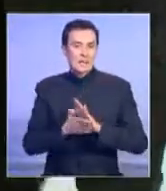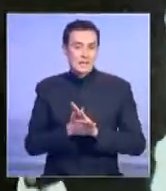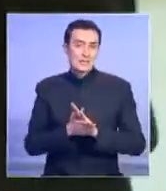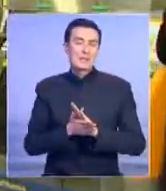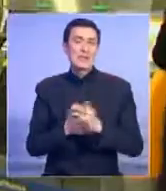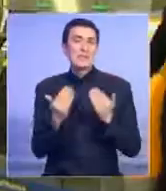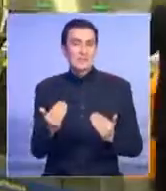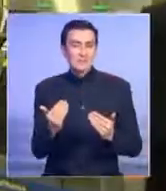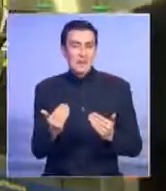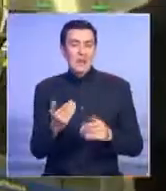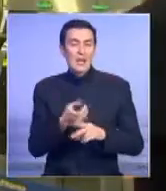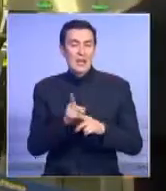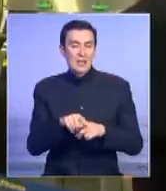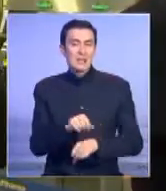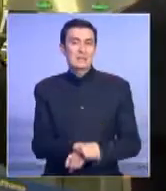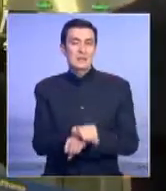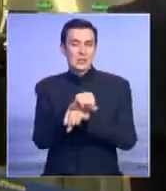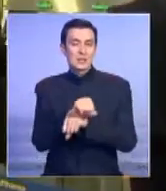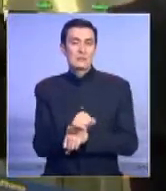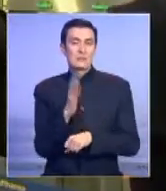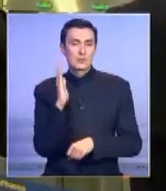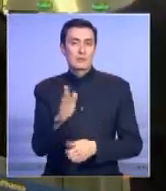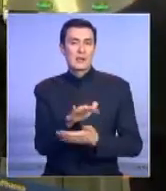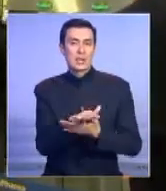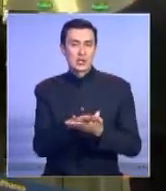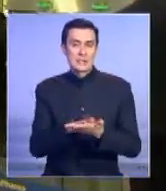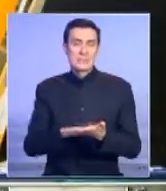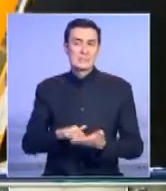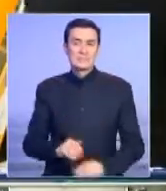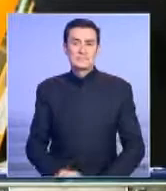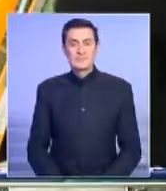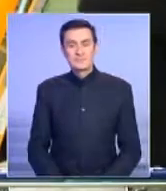договоренностей стачка поставьте продолжились